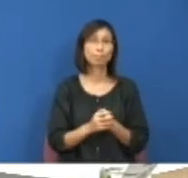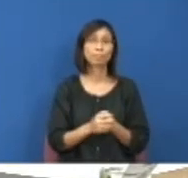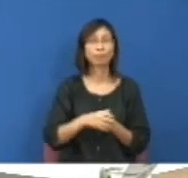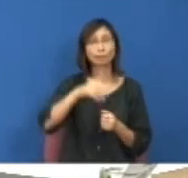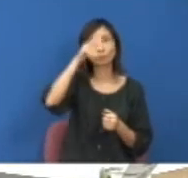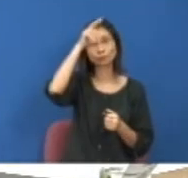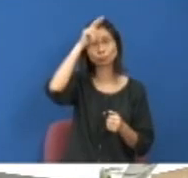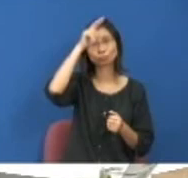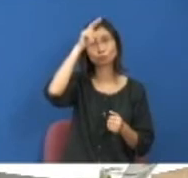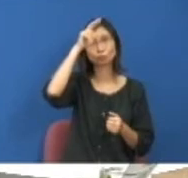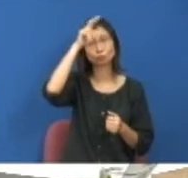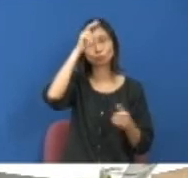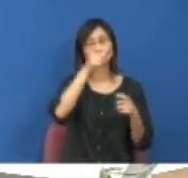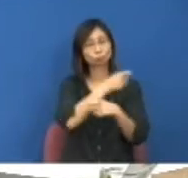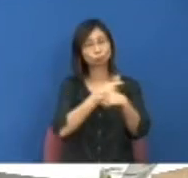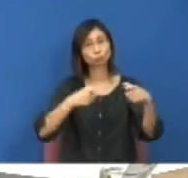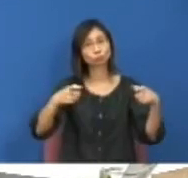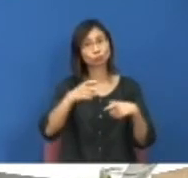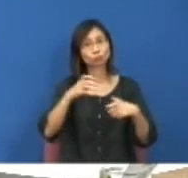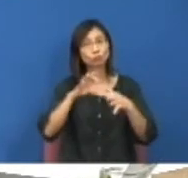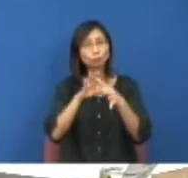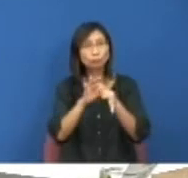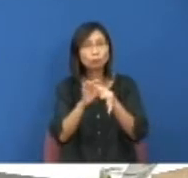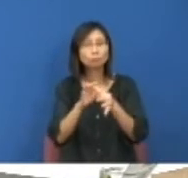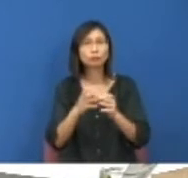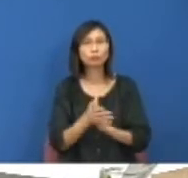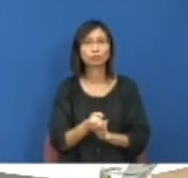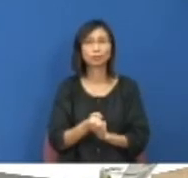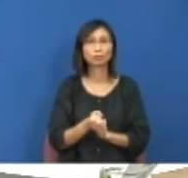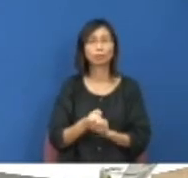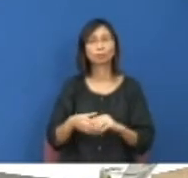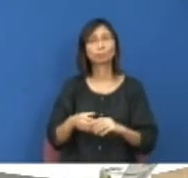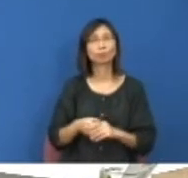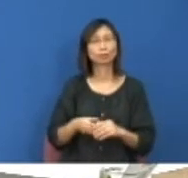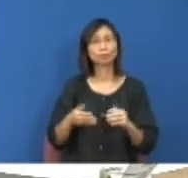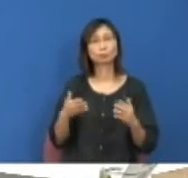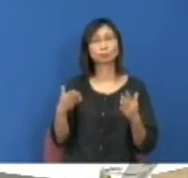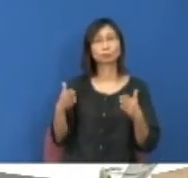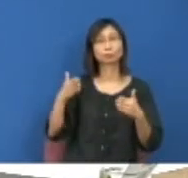批判就係，如果佢一旦係立足於咁嘅時候，咁就已經越過咗以前嘅